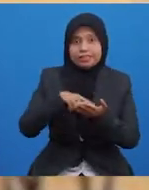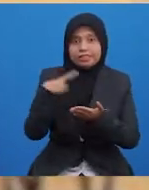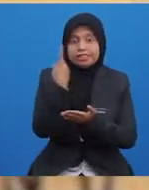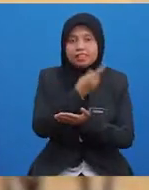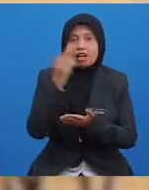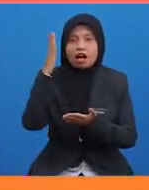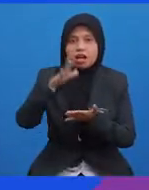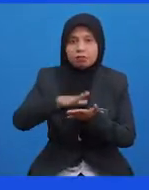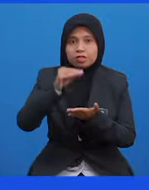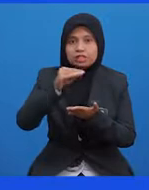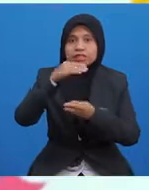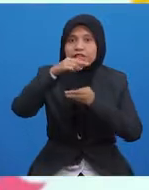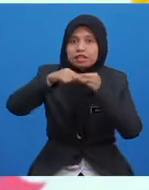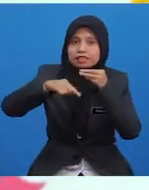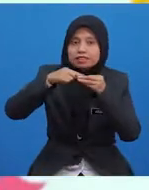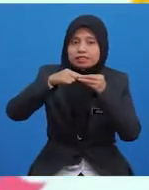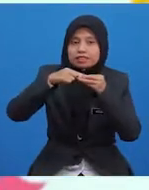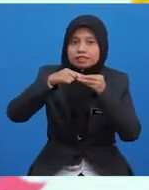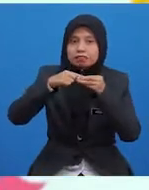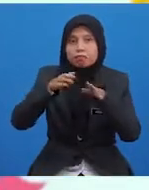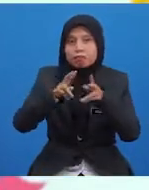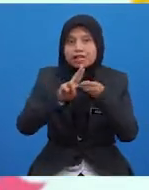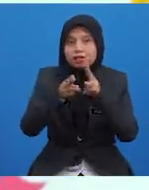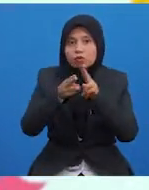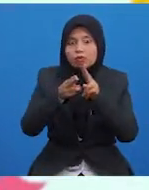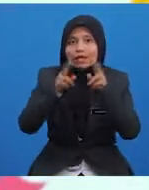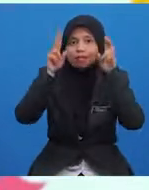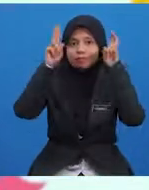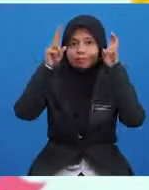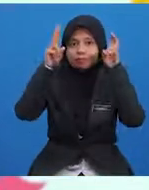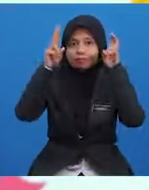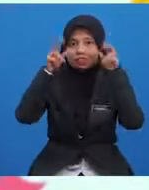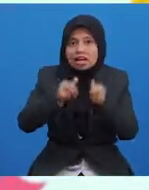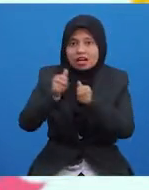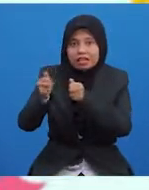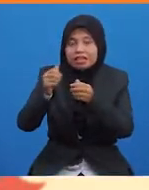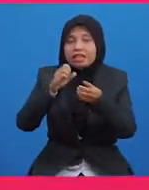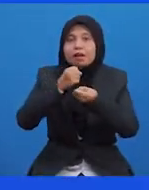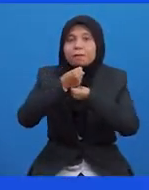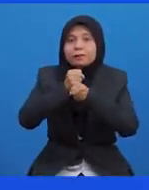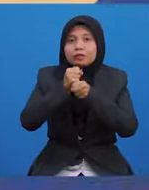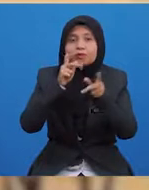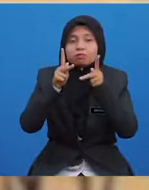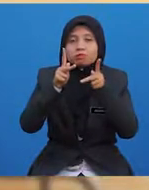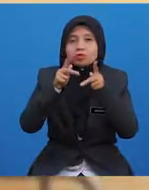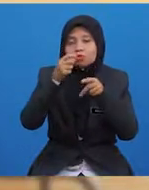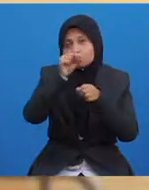akan belajar tentang analisis perubahan dalam tajuk alih bentuk komunikasi bagi semester